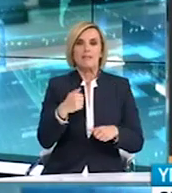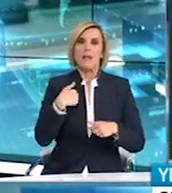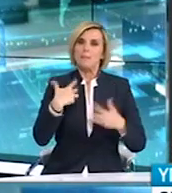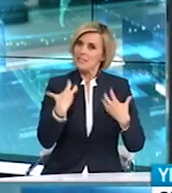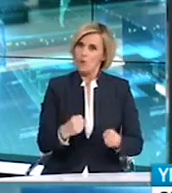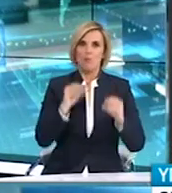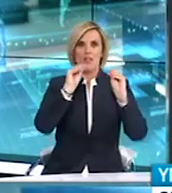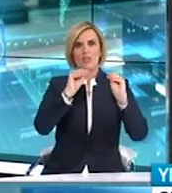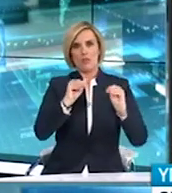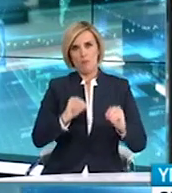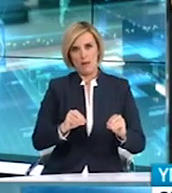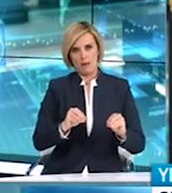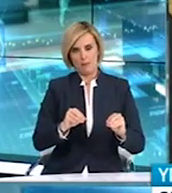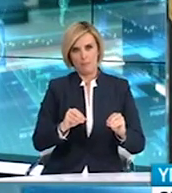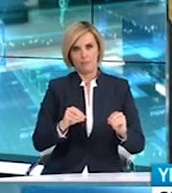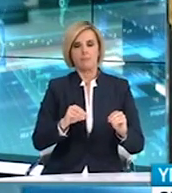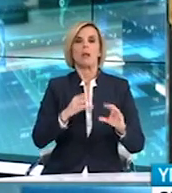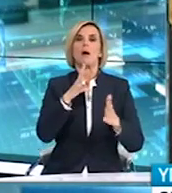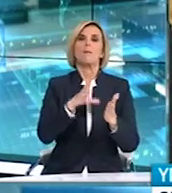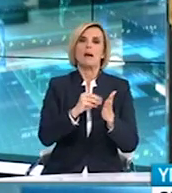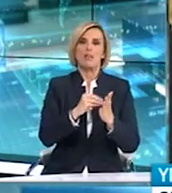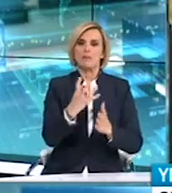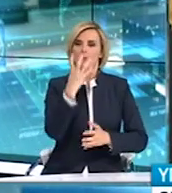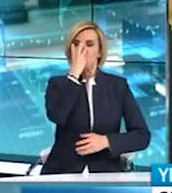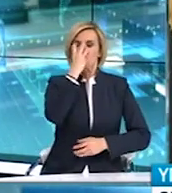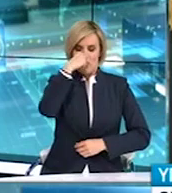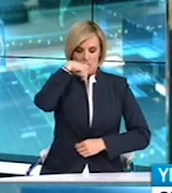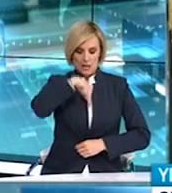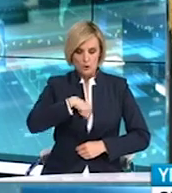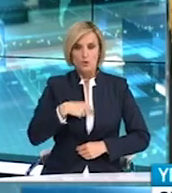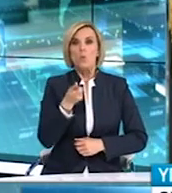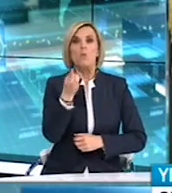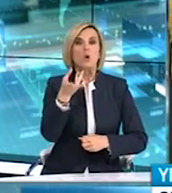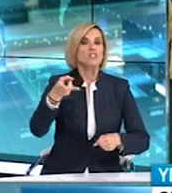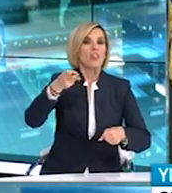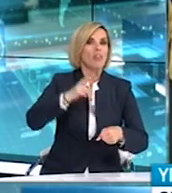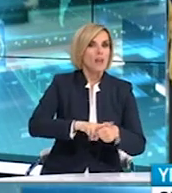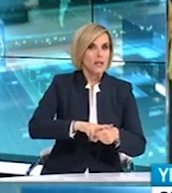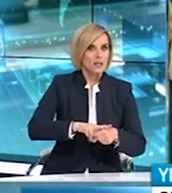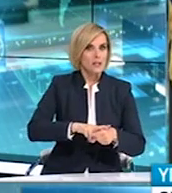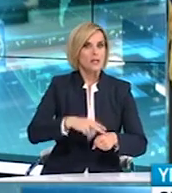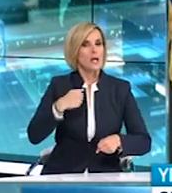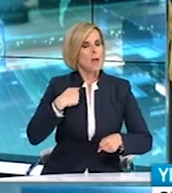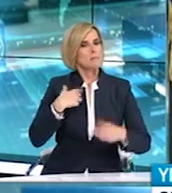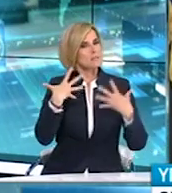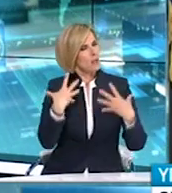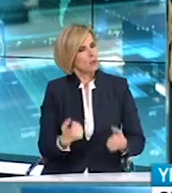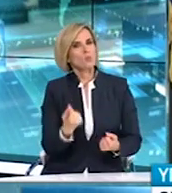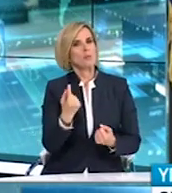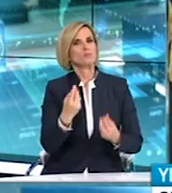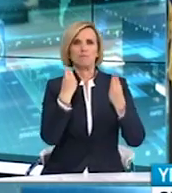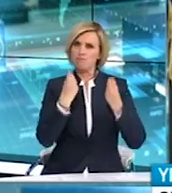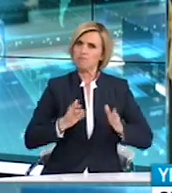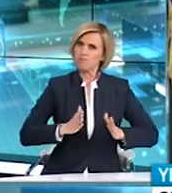είναι τα δεδομένα που αφορούν τις διασωληνώσεις και τους θανάτους. Με βάση λοιπόν αυτά τα δεδομένα και μόνο, θα σας πω ότι είμαστε στο καλό σενάριο. Το είπα και